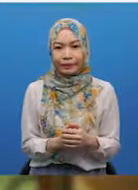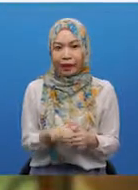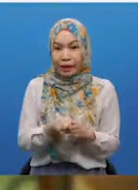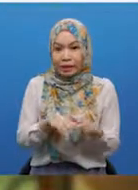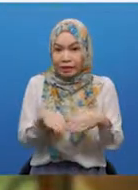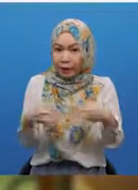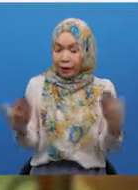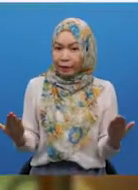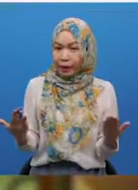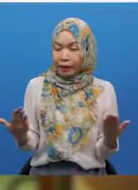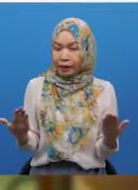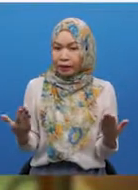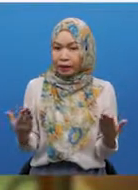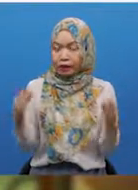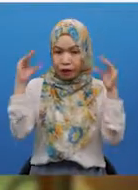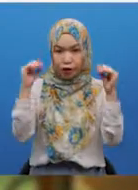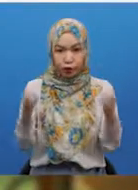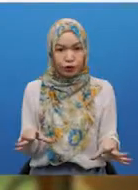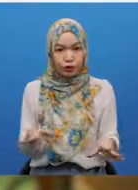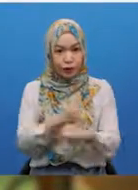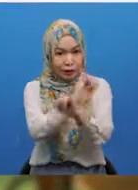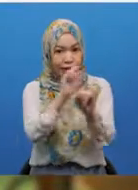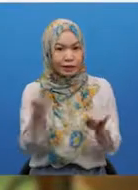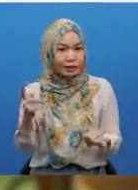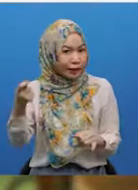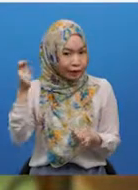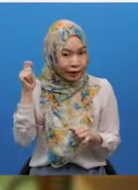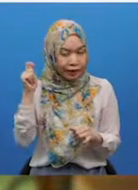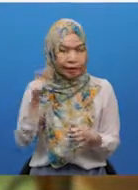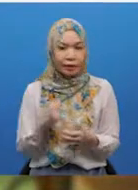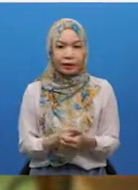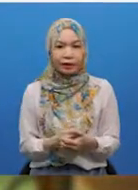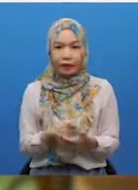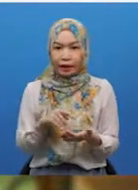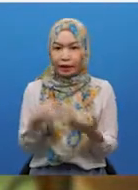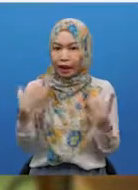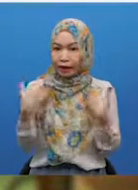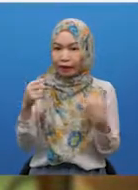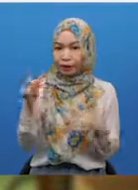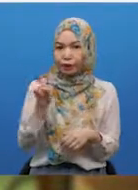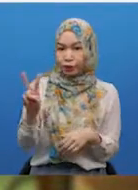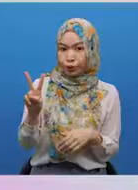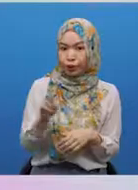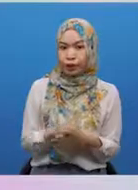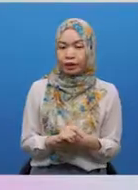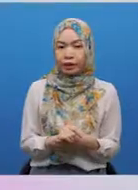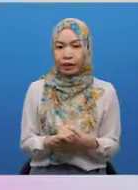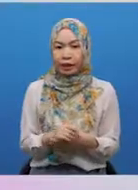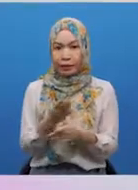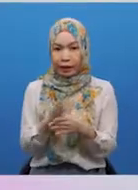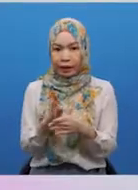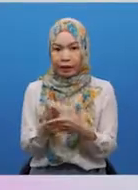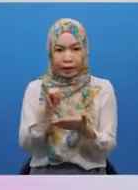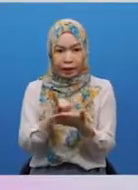Sebagaimana yang cikgu telah jelaskan dalam peta konsep tadi, aspek ini terbahagi kepada dua iaitu